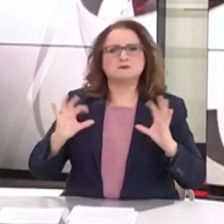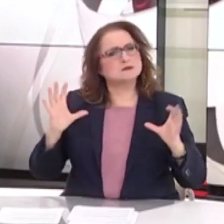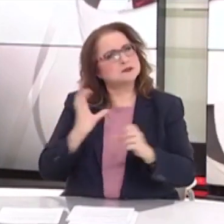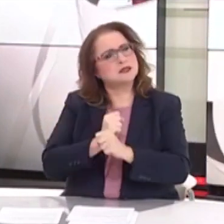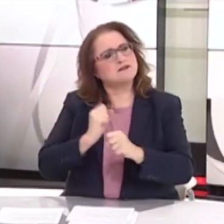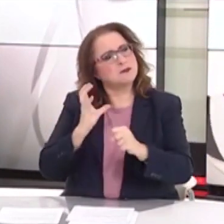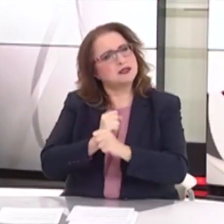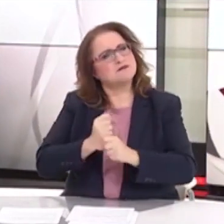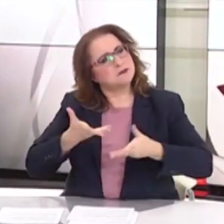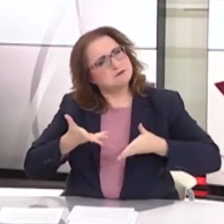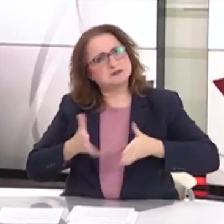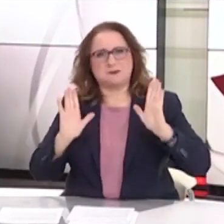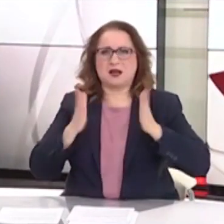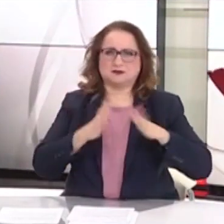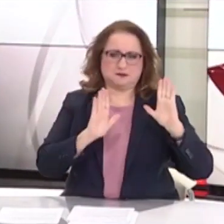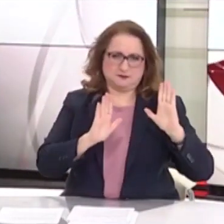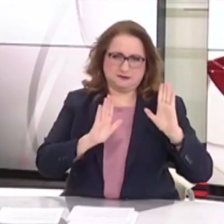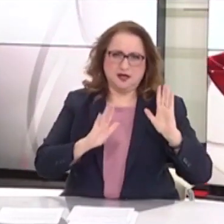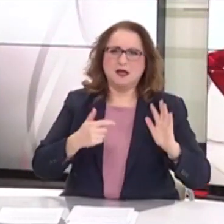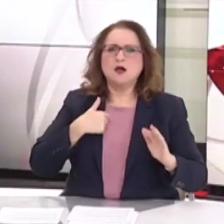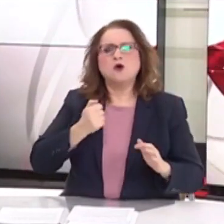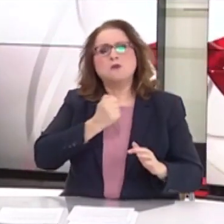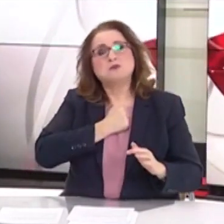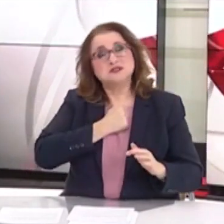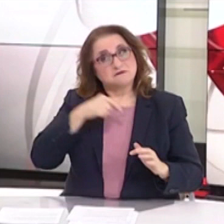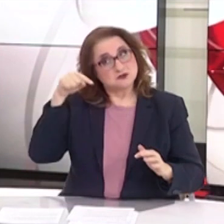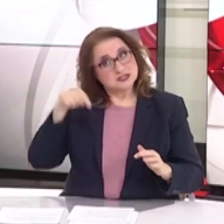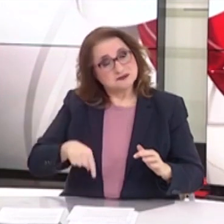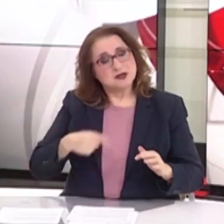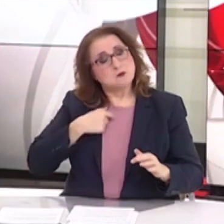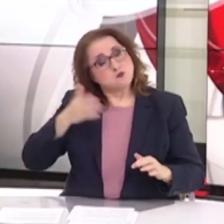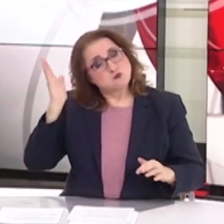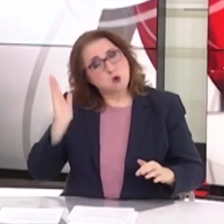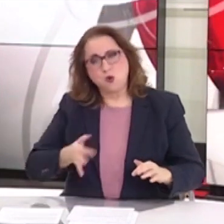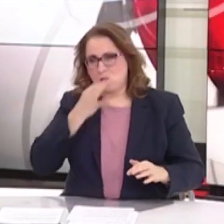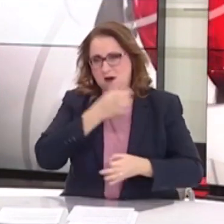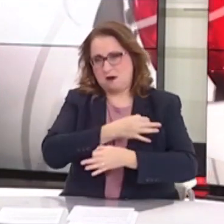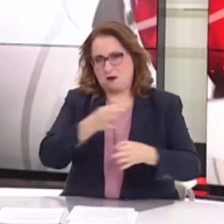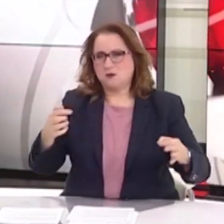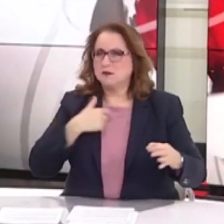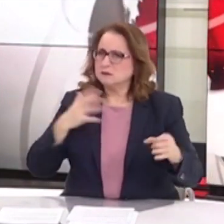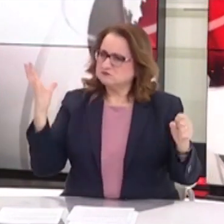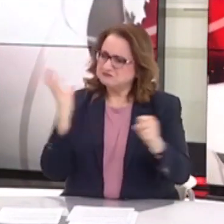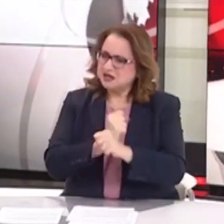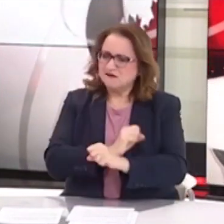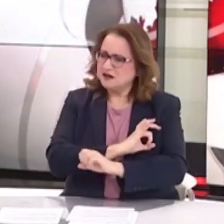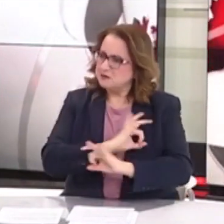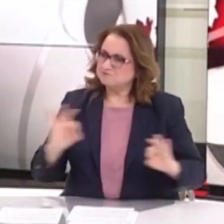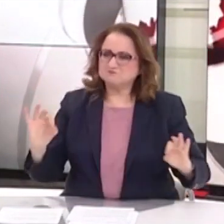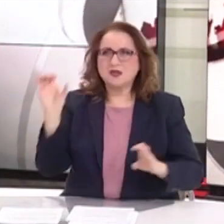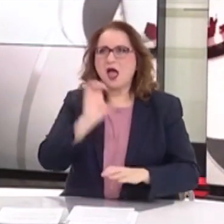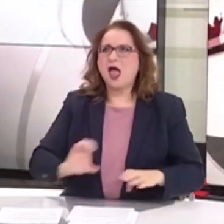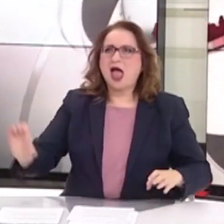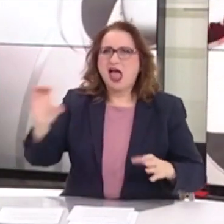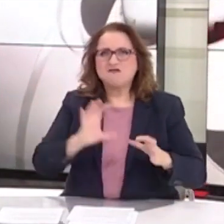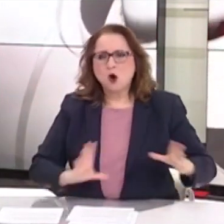πιστεύω ότι σήμερα είμαστε σε θέση να πούμε ότι καταφέραμε να διατηρήσουμε την ευρωπαϊκή συνοχή και